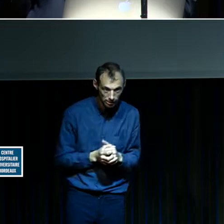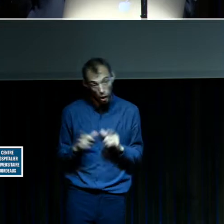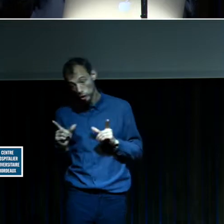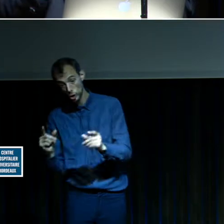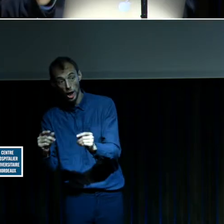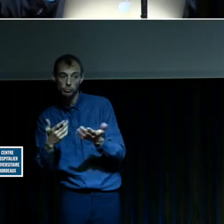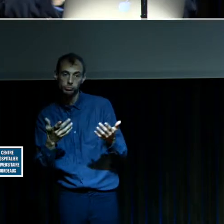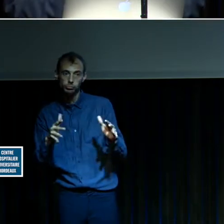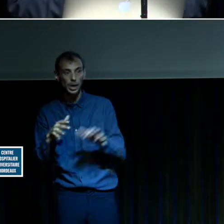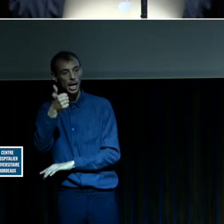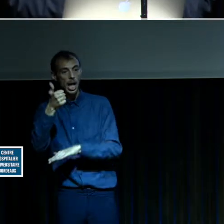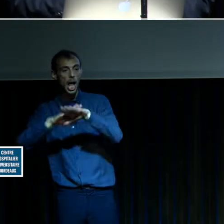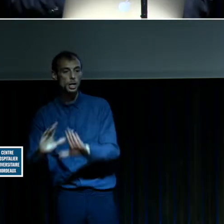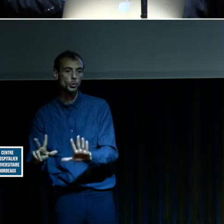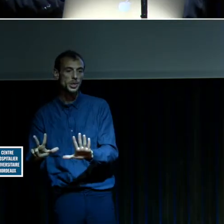8.